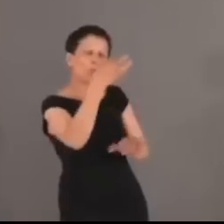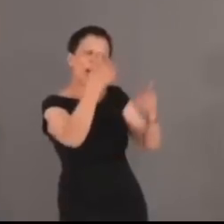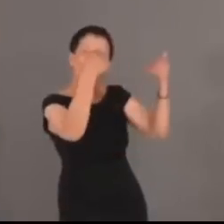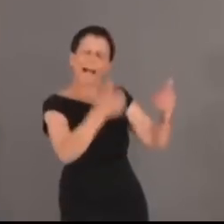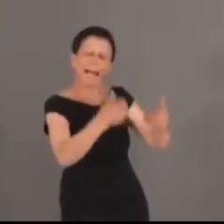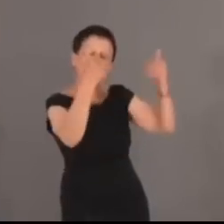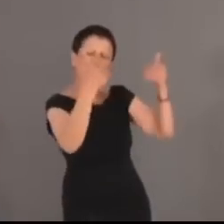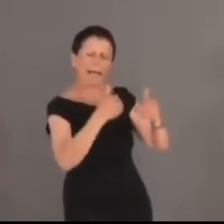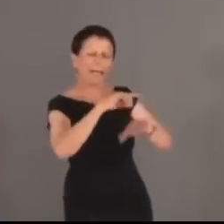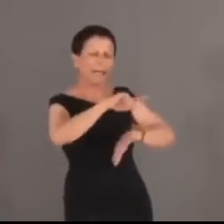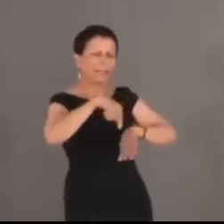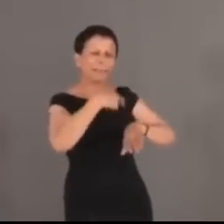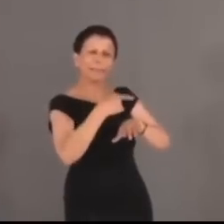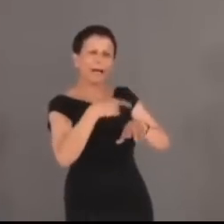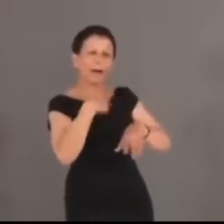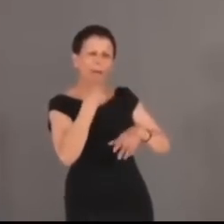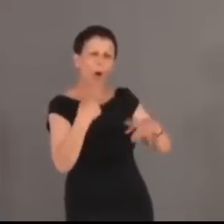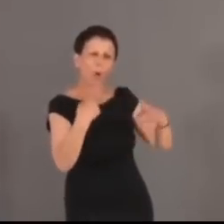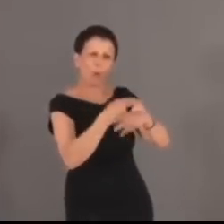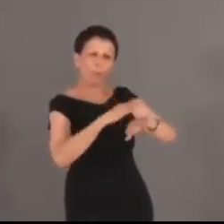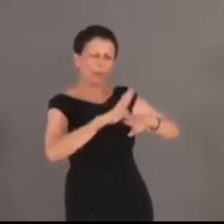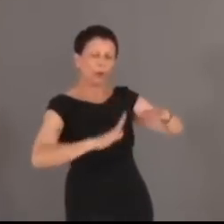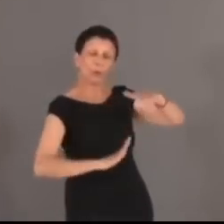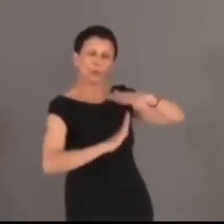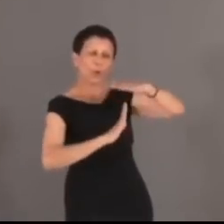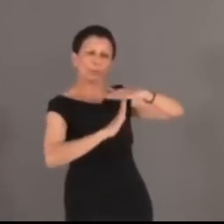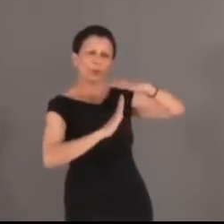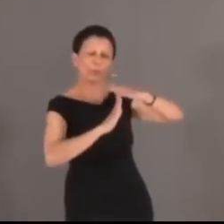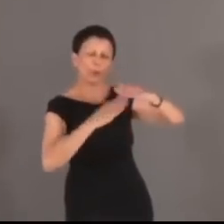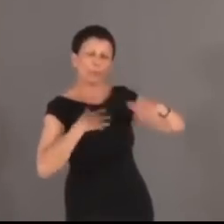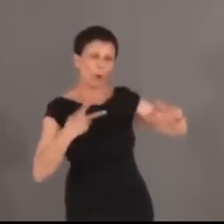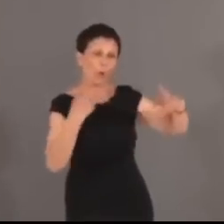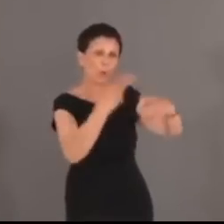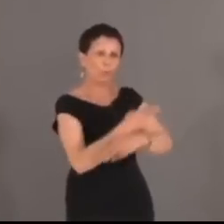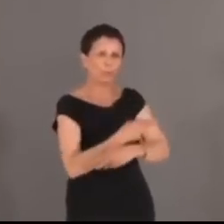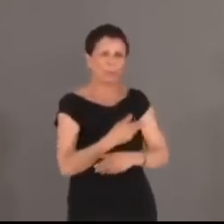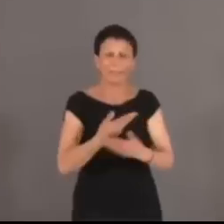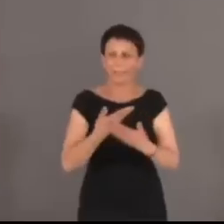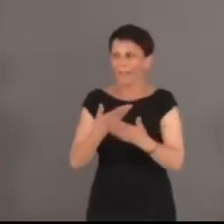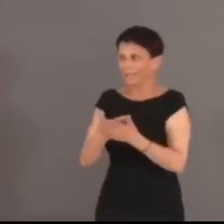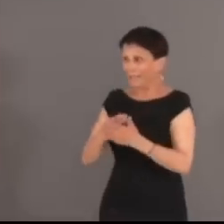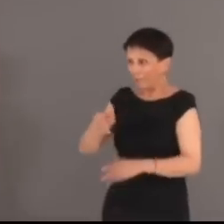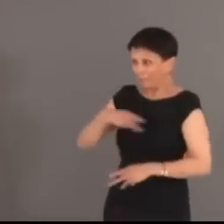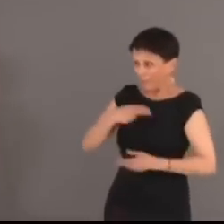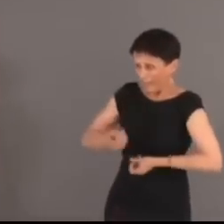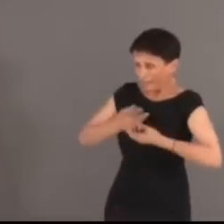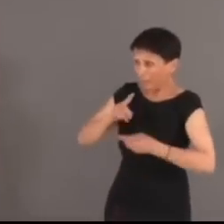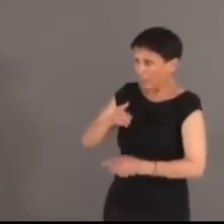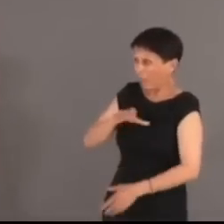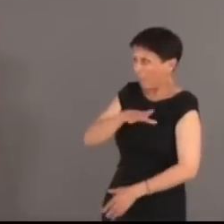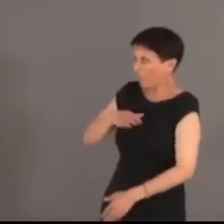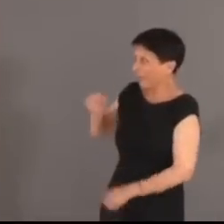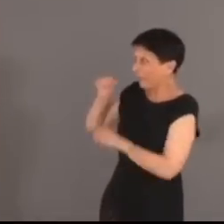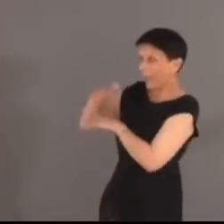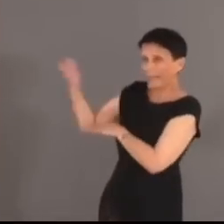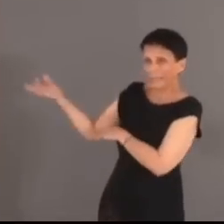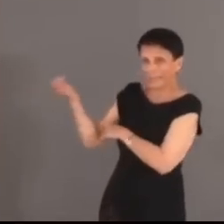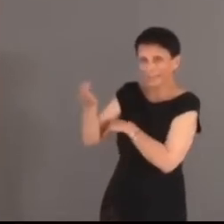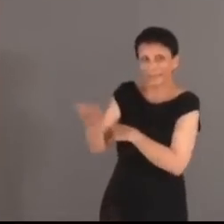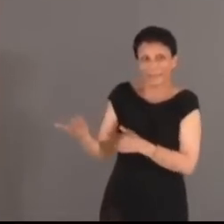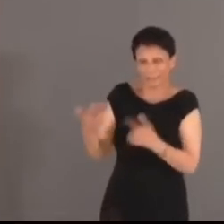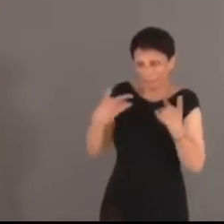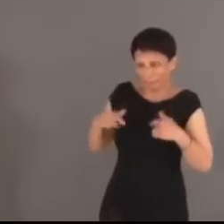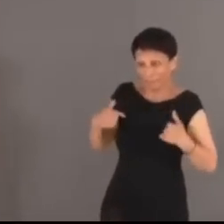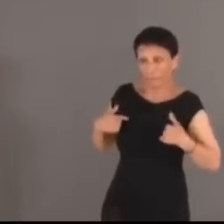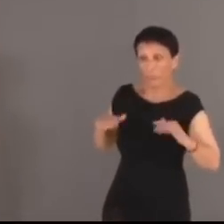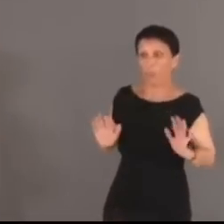votre temps de. Mais je vous rappelle, c'est terminé. Je vais vous couper la parole. Ce ne sont pas les miens. Allez, ce ne sont pas les miens.